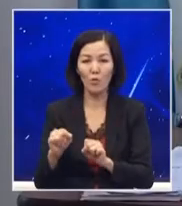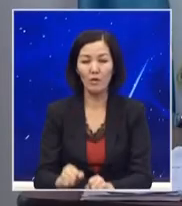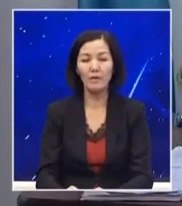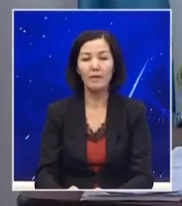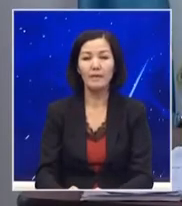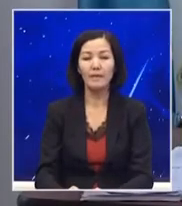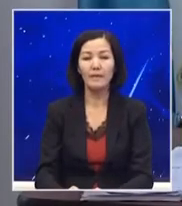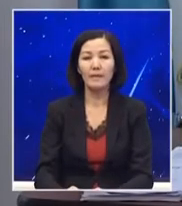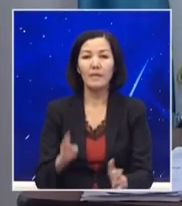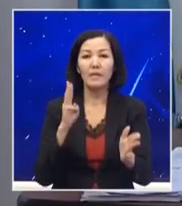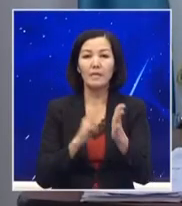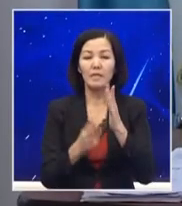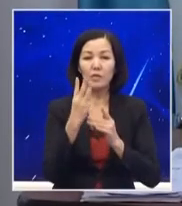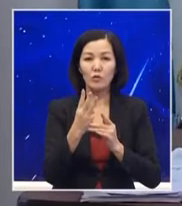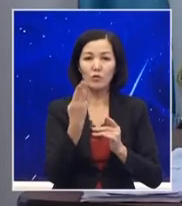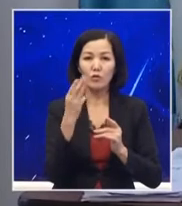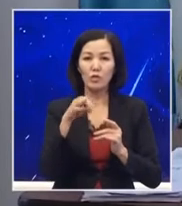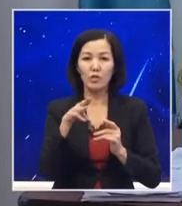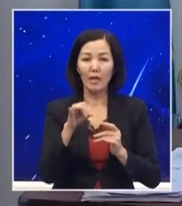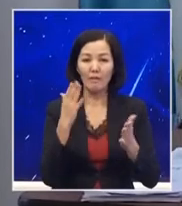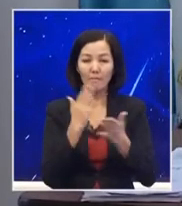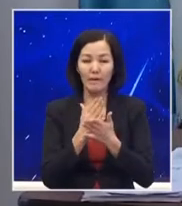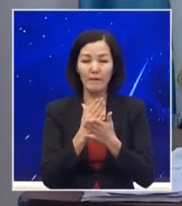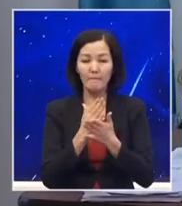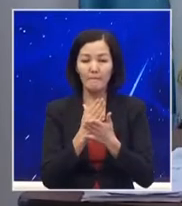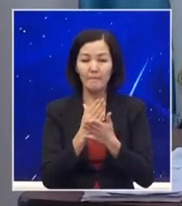83 штат бар бізде, барлық оның ішінде